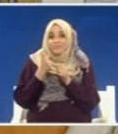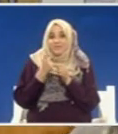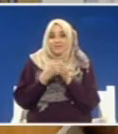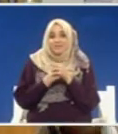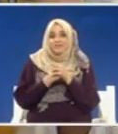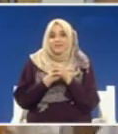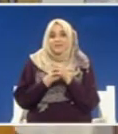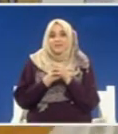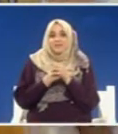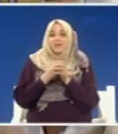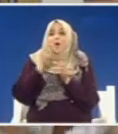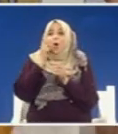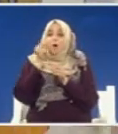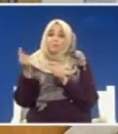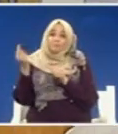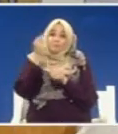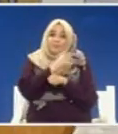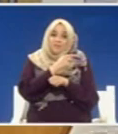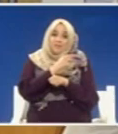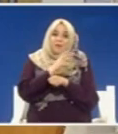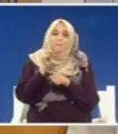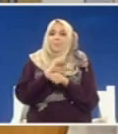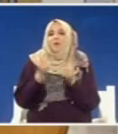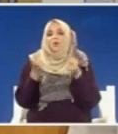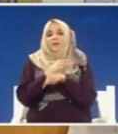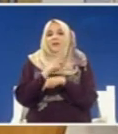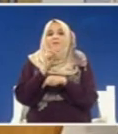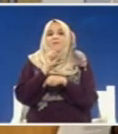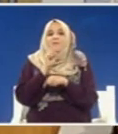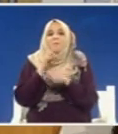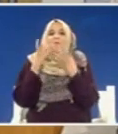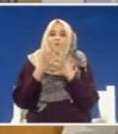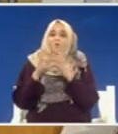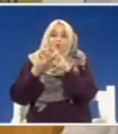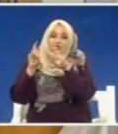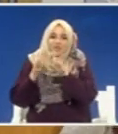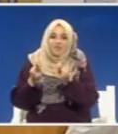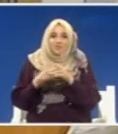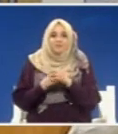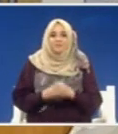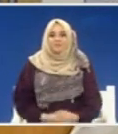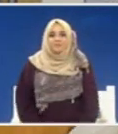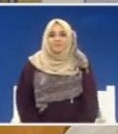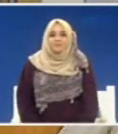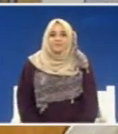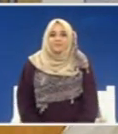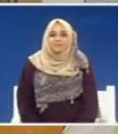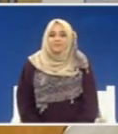فالمجيء إذن من الرجال بإرادتهم وليس بإرادة البحث من أولياء النساء،